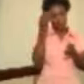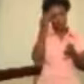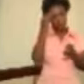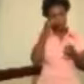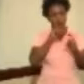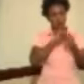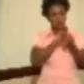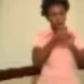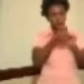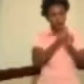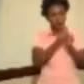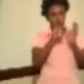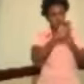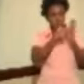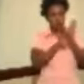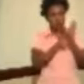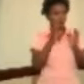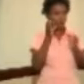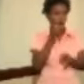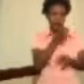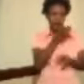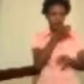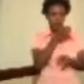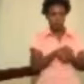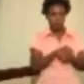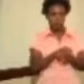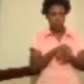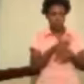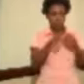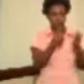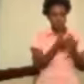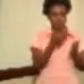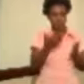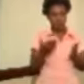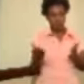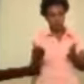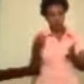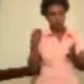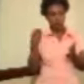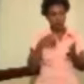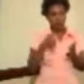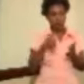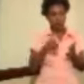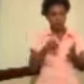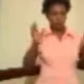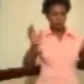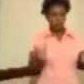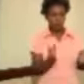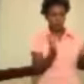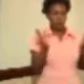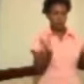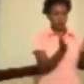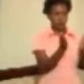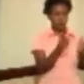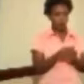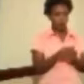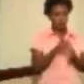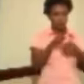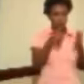qualité et on a tout ce qu'il y a de nécessaire pour le produire et donc on encouragera tout simplement les produits